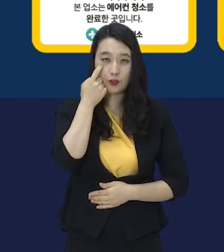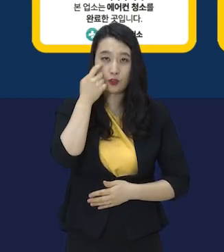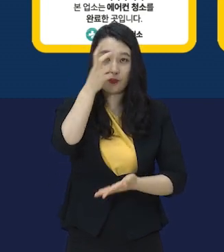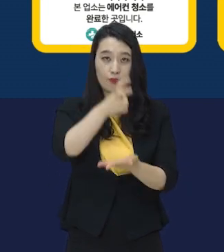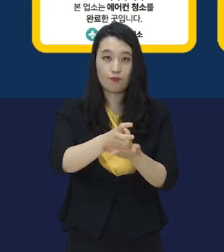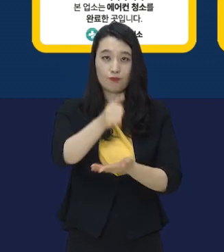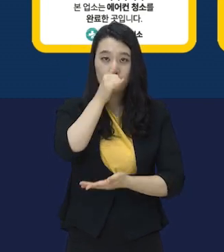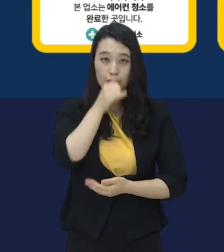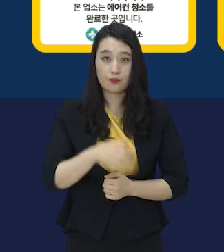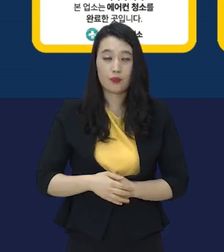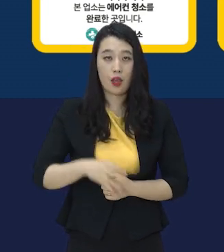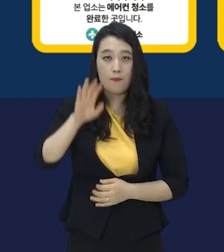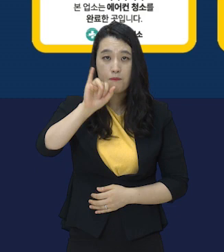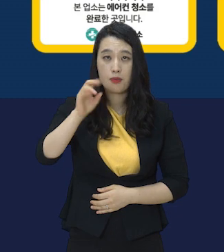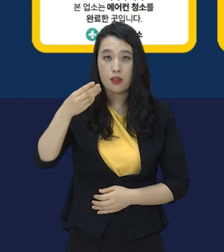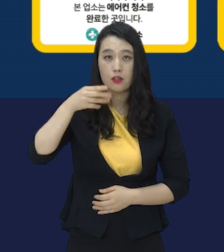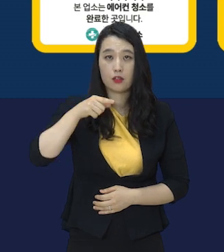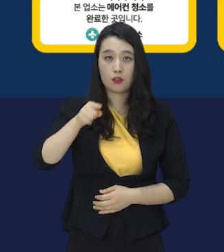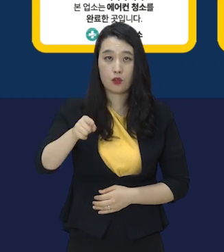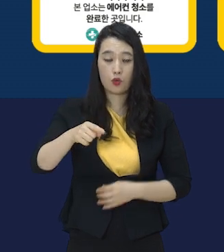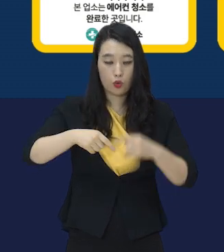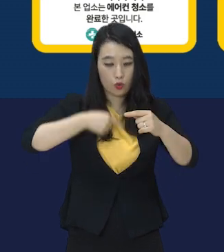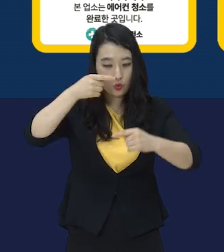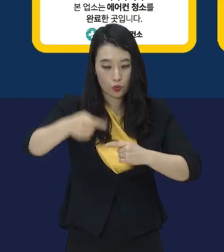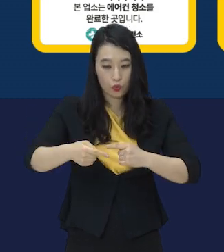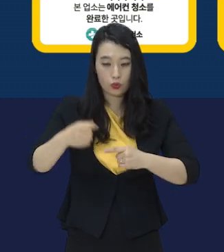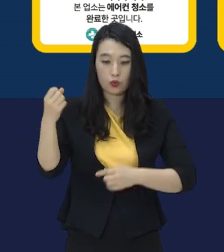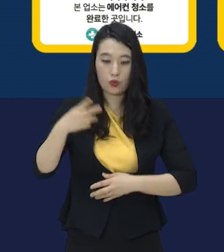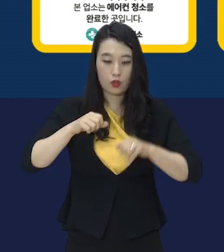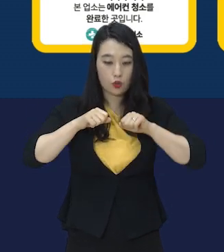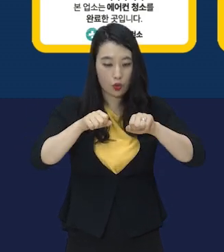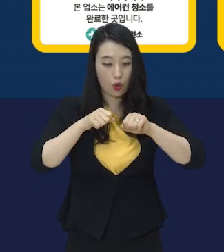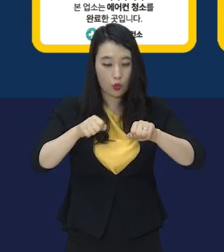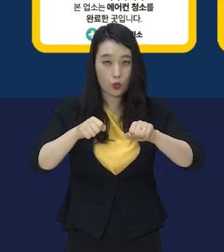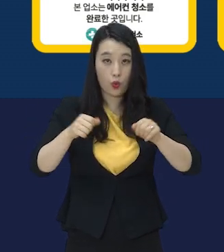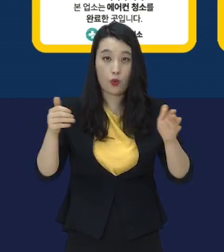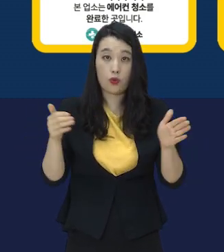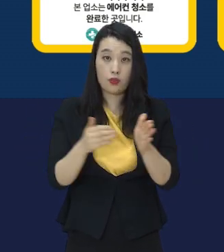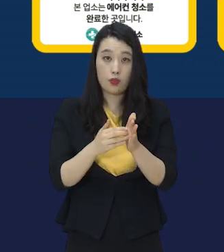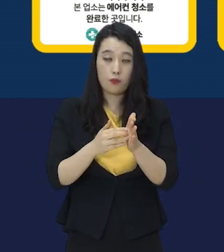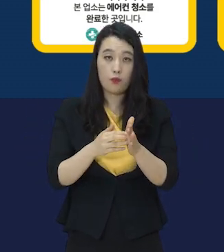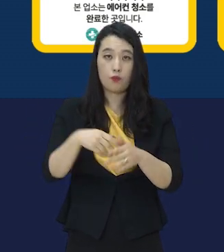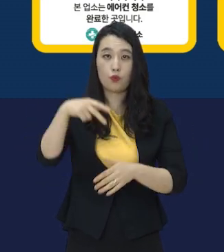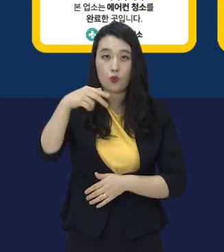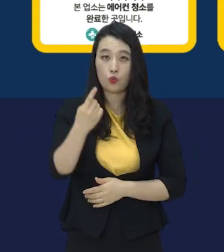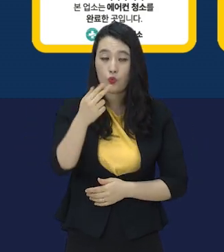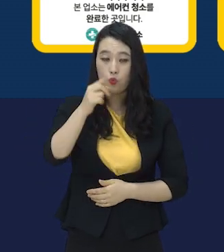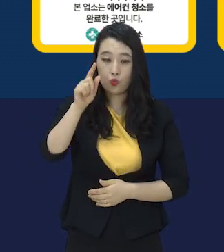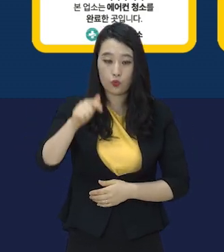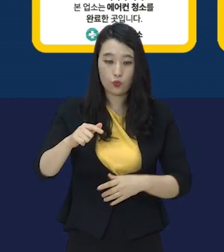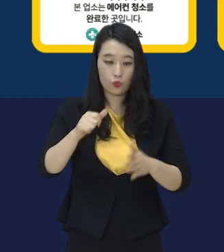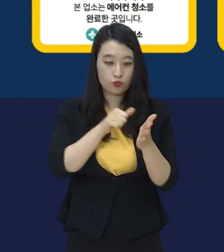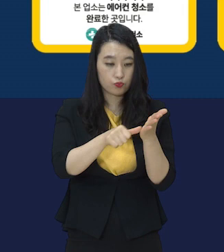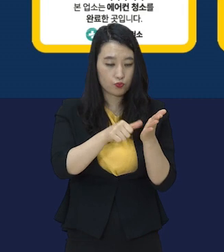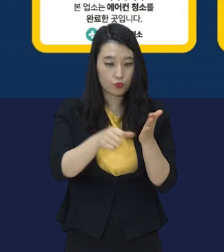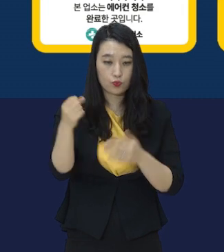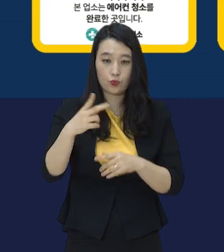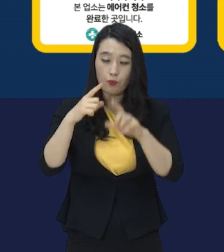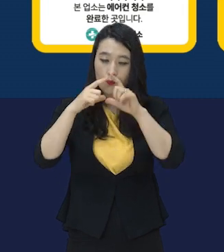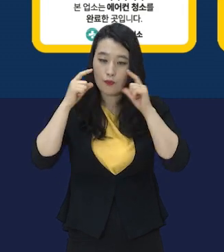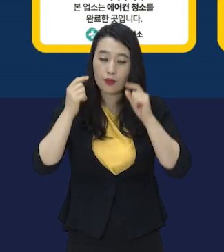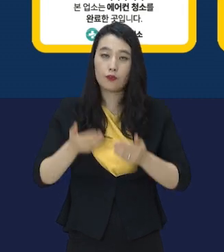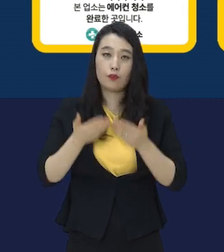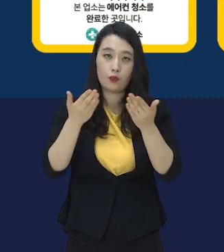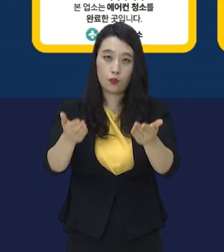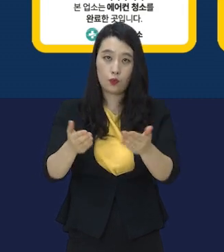교체 등 에어컨 청소를 한 식품 접객업소에 소독 용품과 위생 마스크를 지급하고